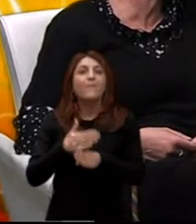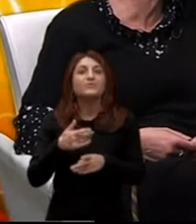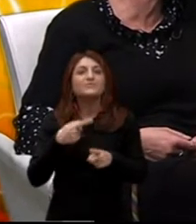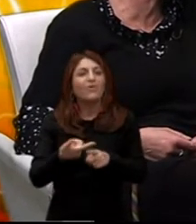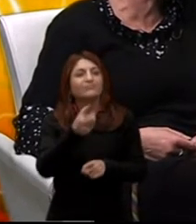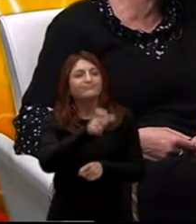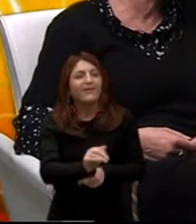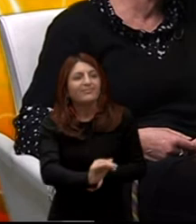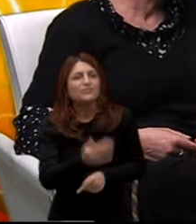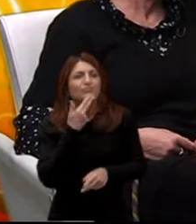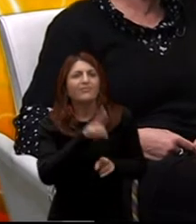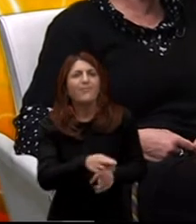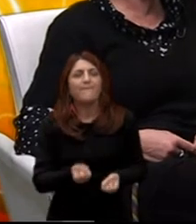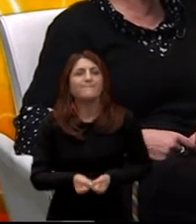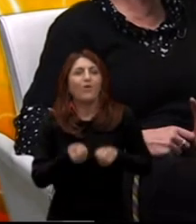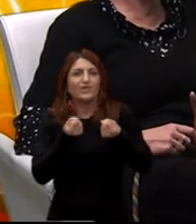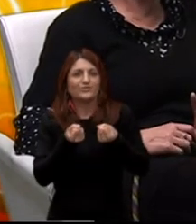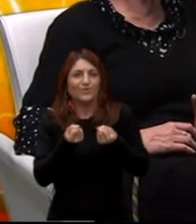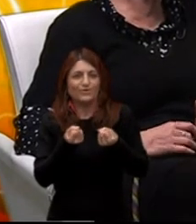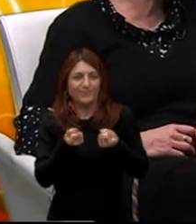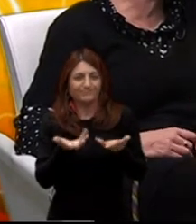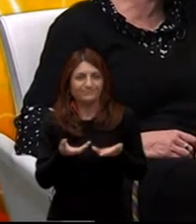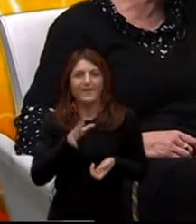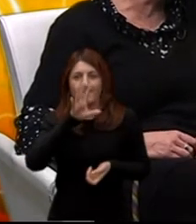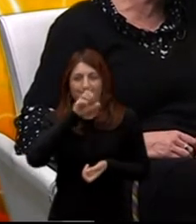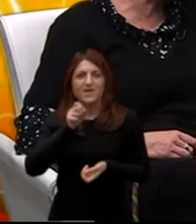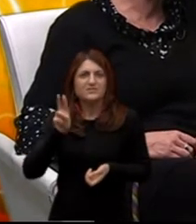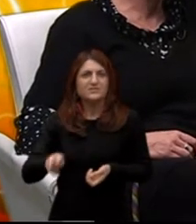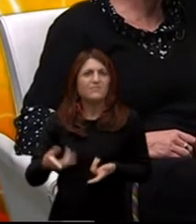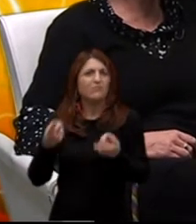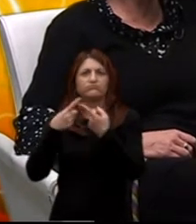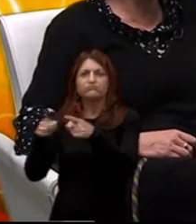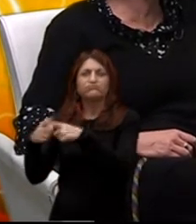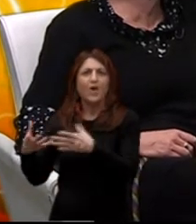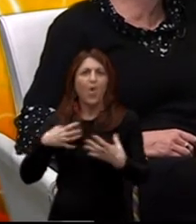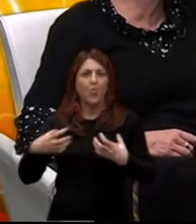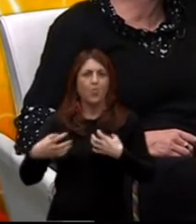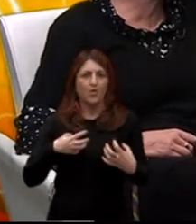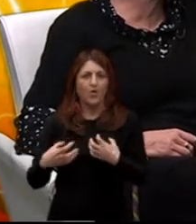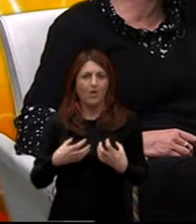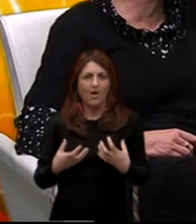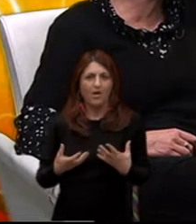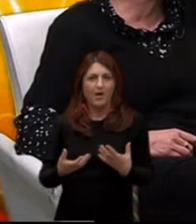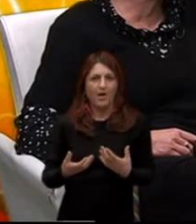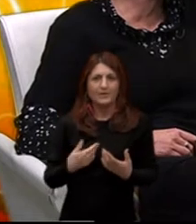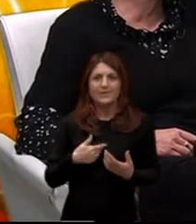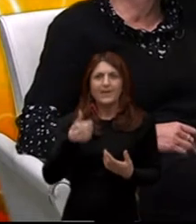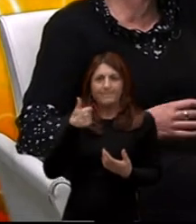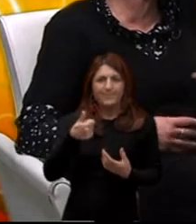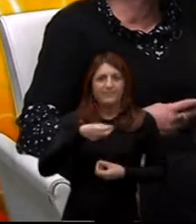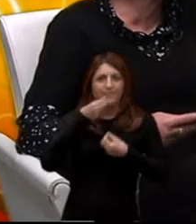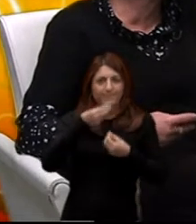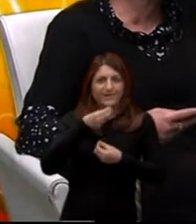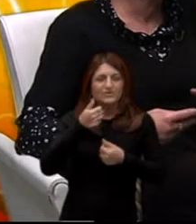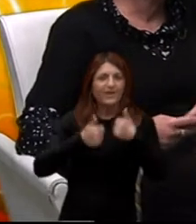poteškoći koju dijete ima. Dakle, pas ima višestruku ulogu. Ne znam da li ćemo pričati prvo o programima